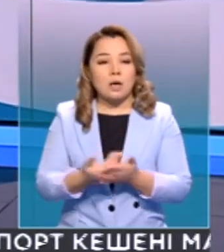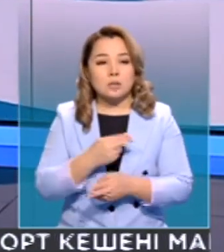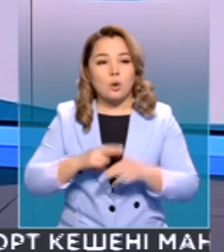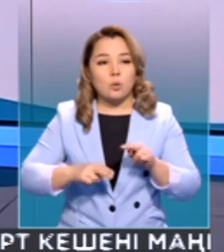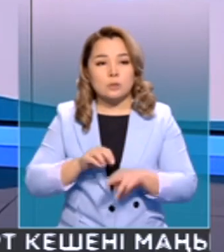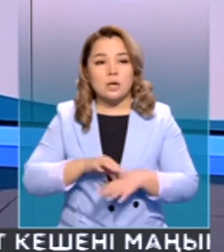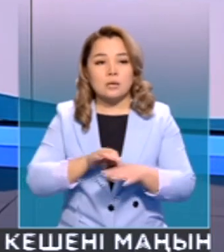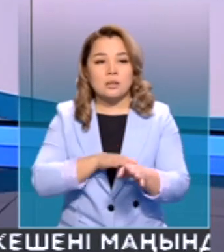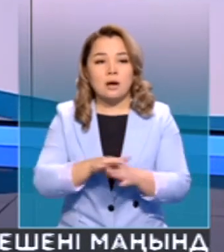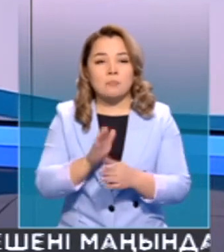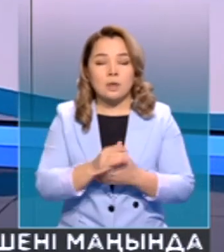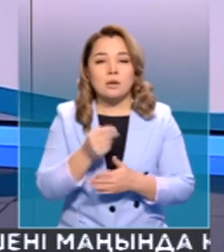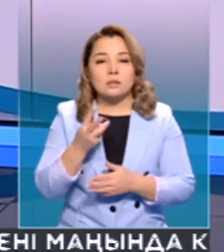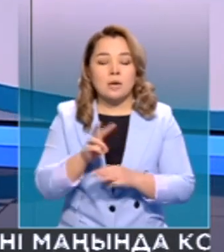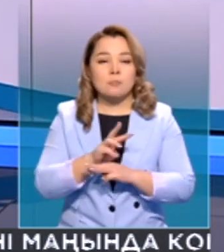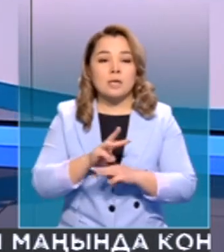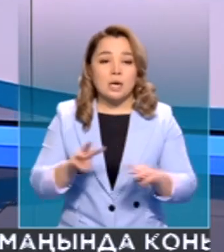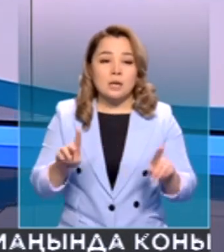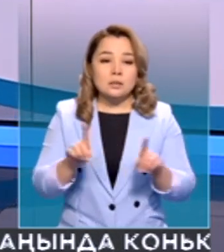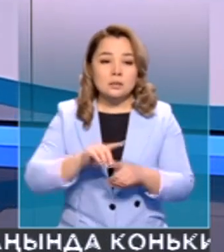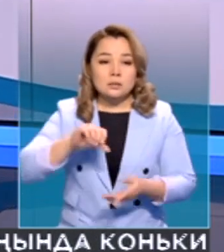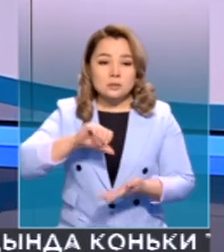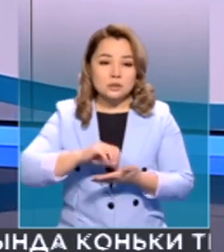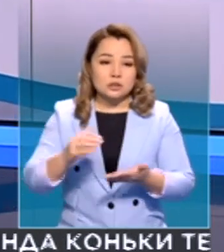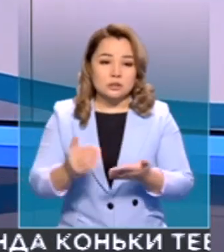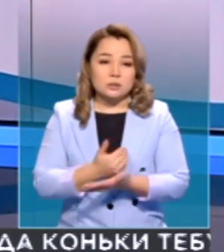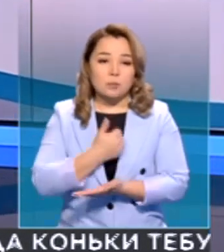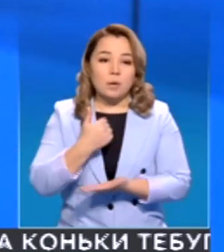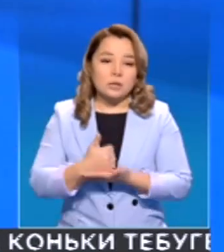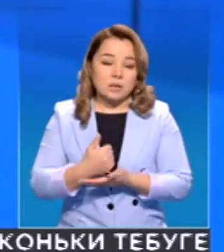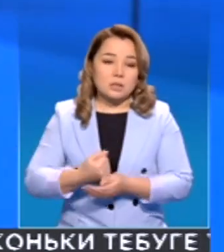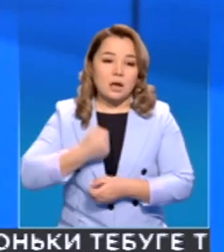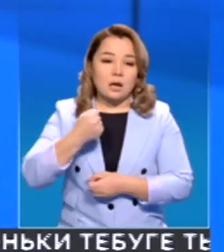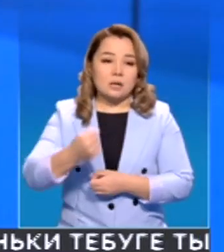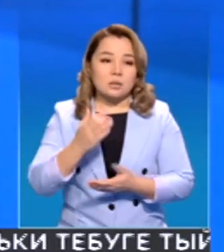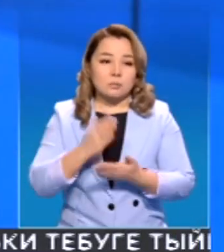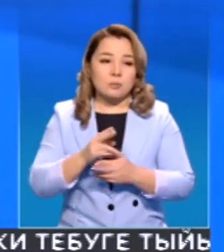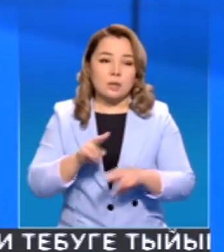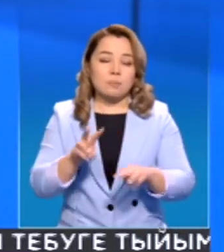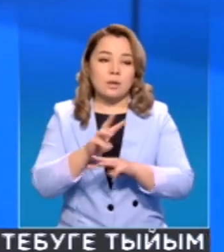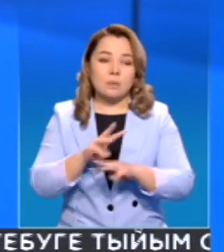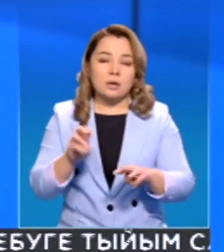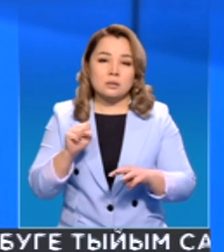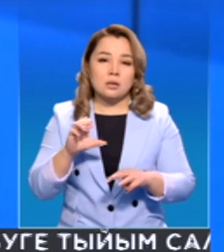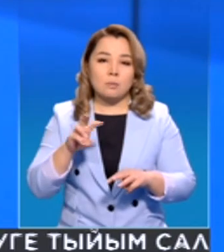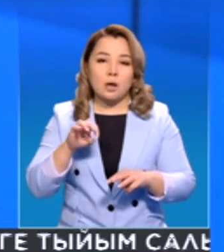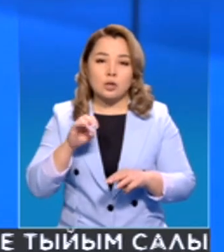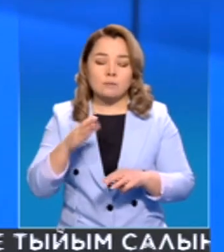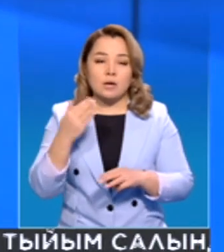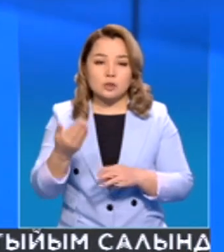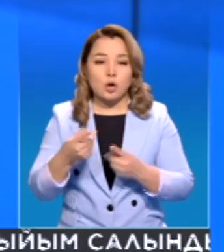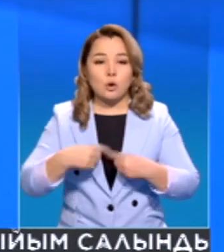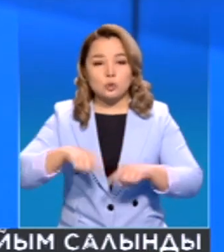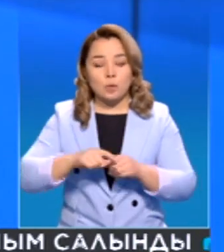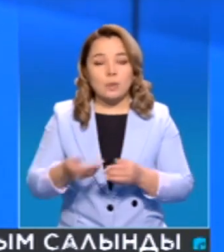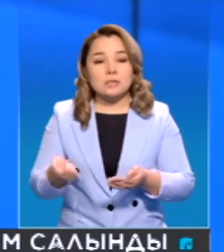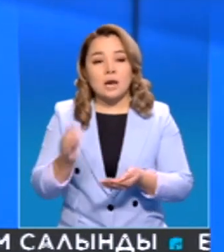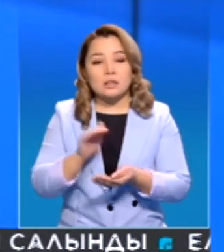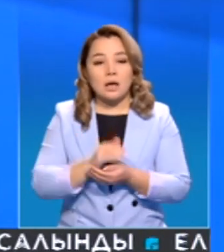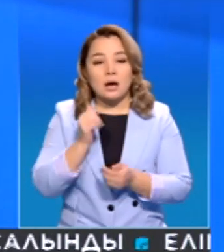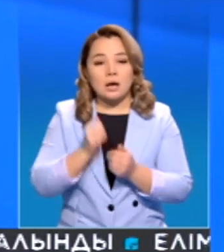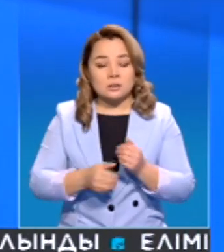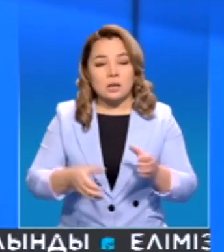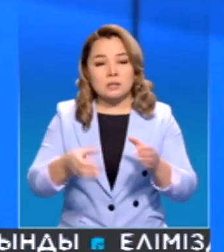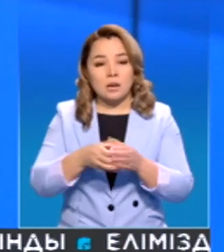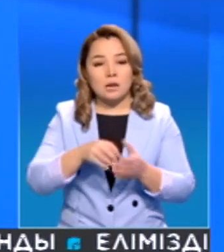құрылған еді. Сонымен бірге бірқатар министрлікке жаңа басшы тағайындалды. Премьер-министр Әлихан Смайылов оларды ұжымға таныстырып, әр